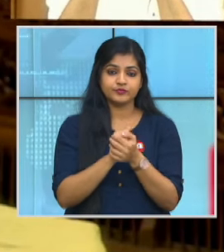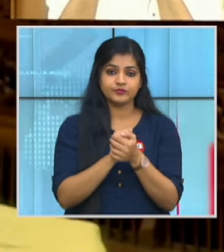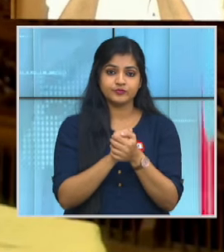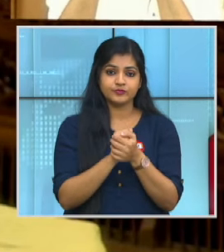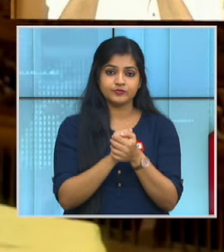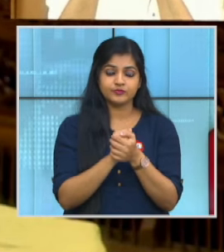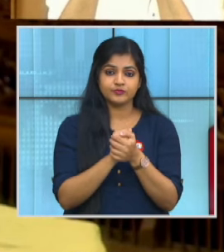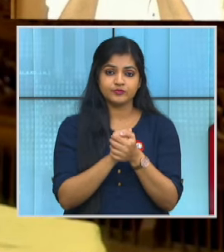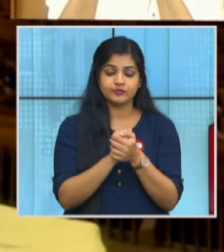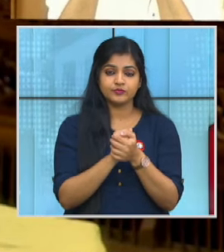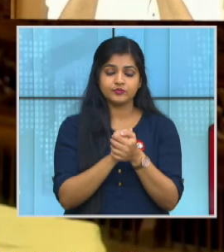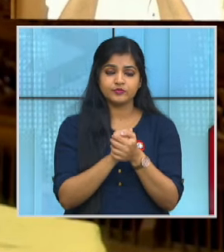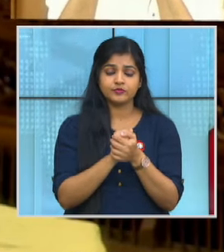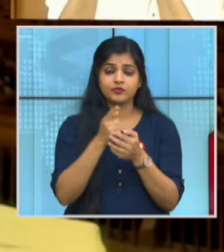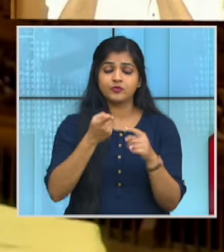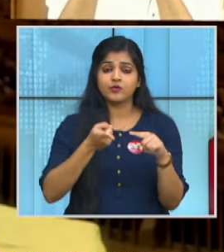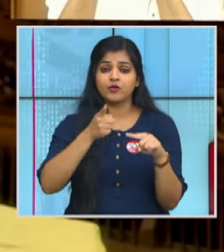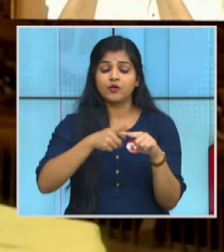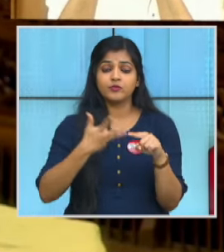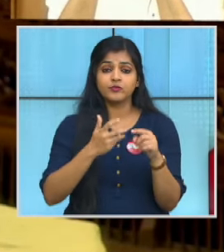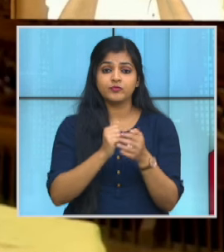അപ്പോൾ സംഭവിക്കുന്നത് എന്താ?